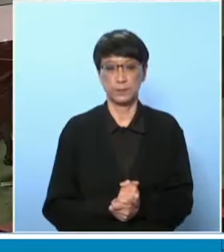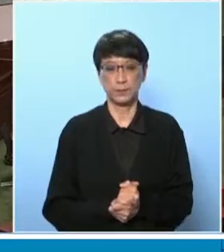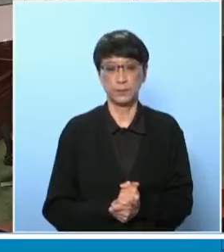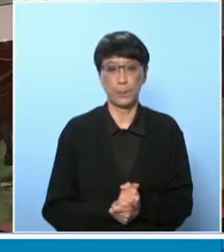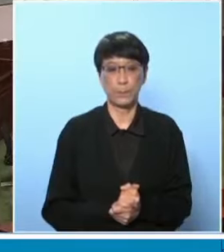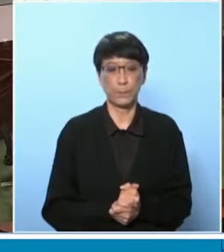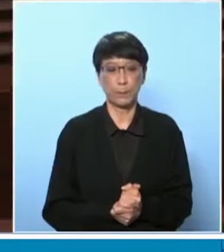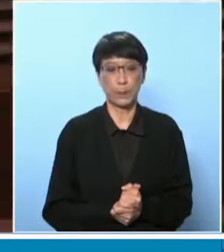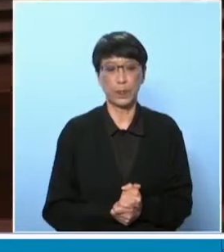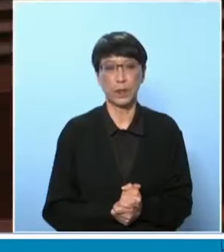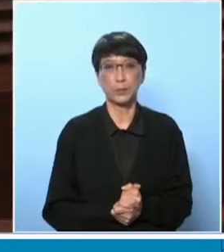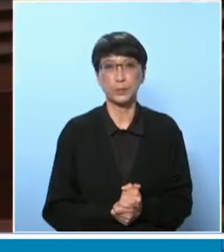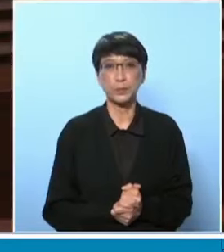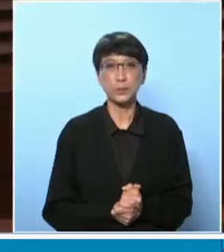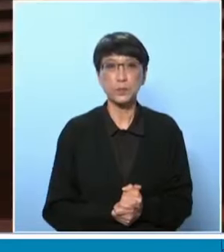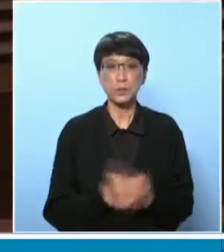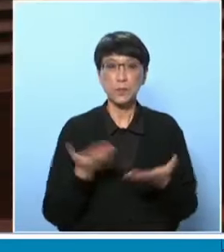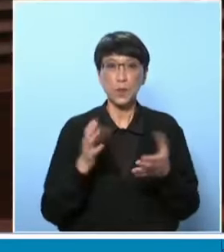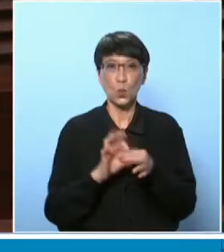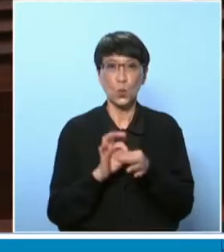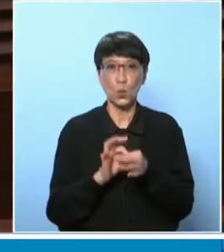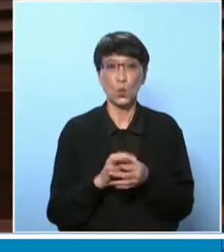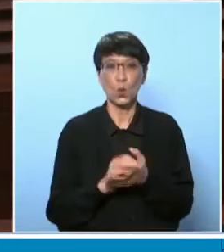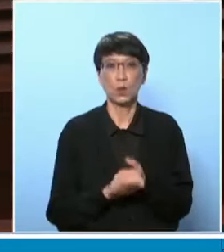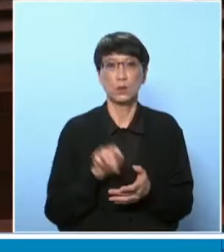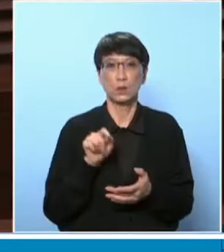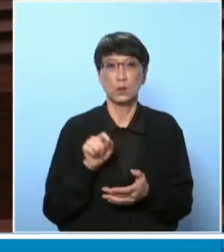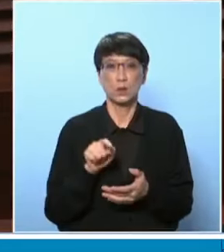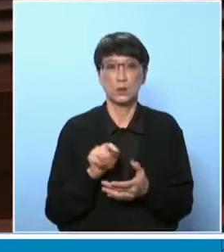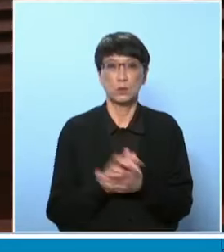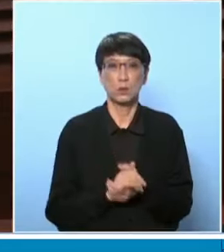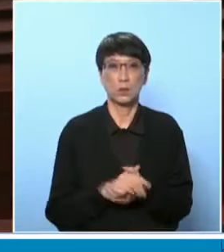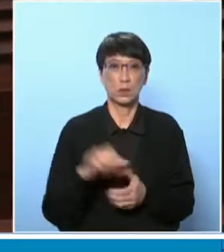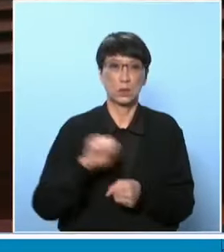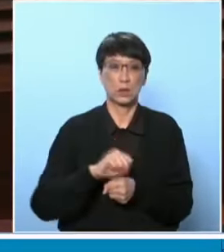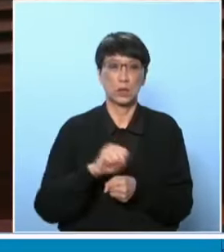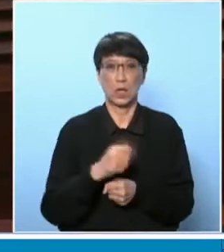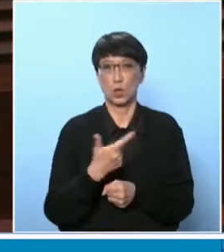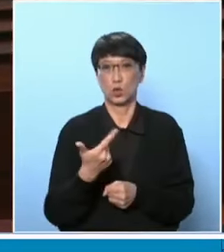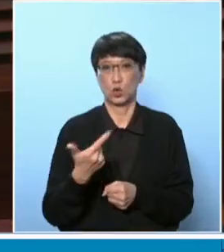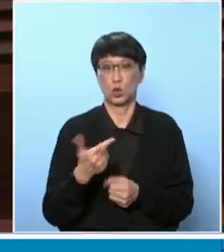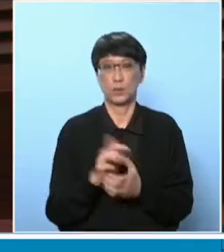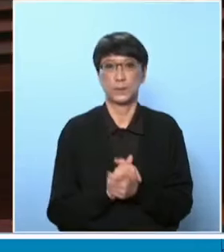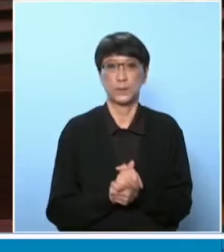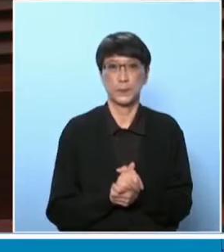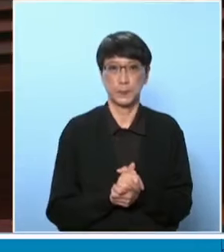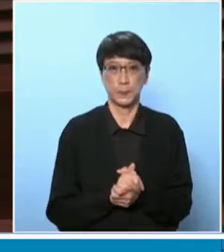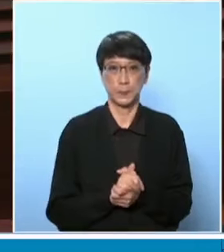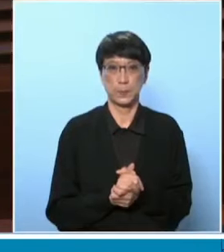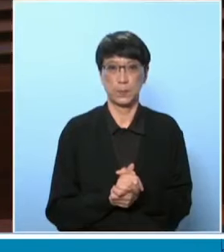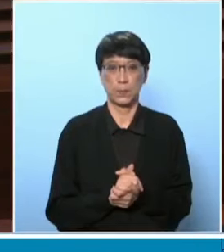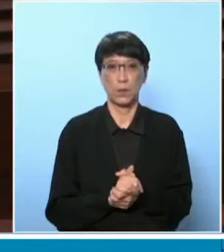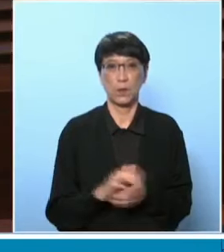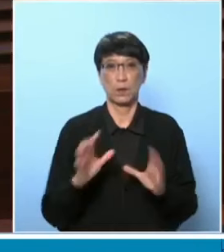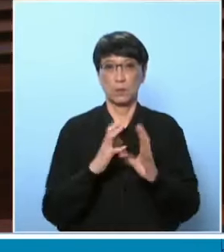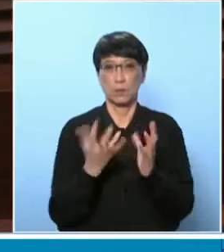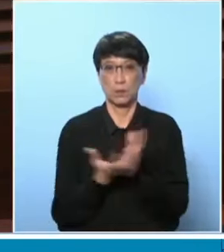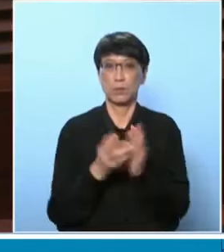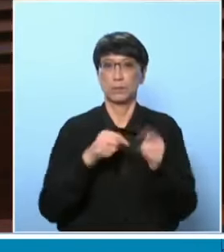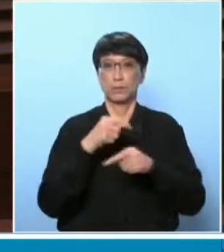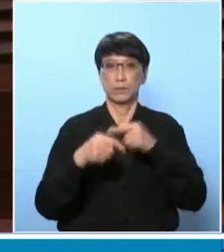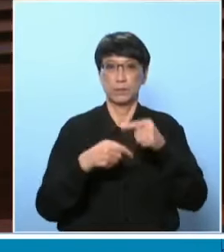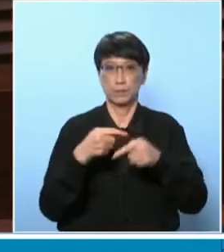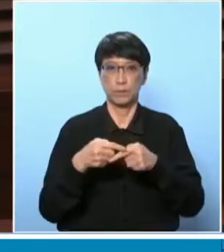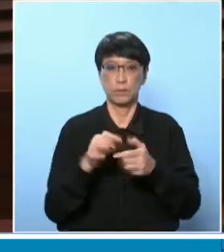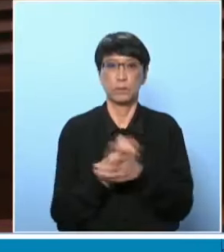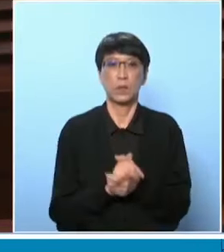多謝主席。咁喺呢方面，我哋當然可以多啲去做一啲嘅同業界多啲去傾啦，睇